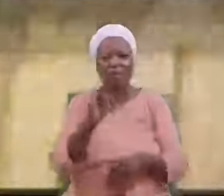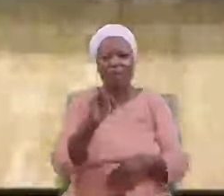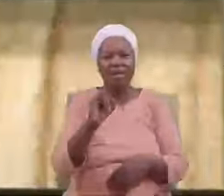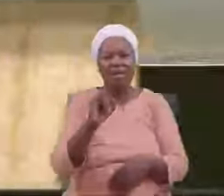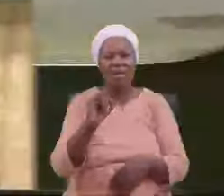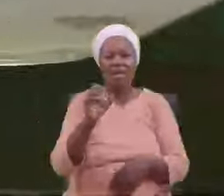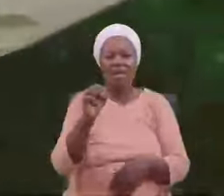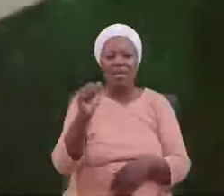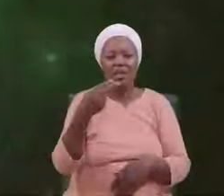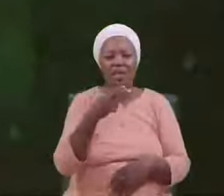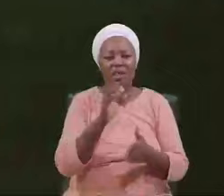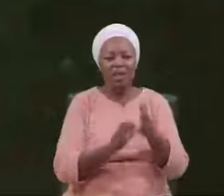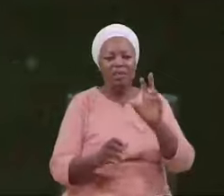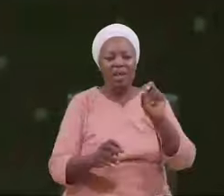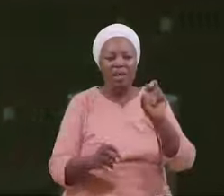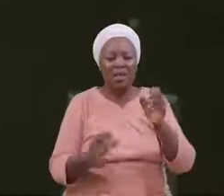30,